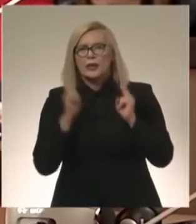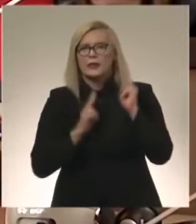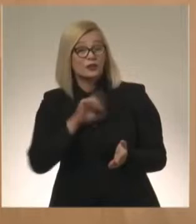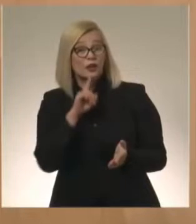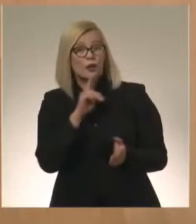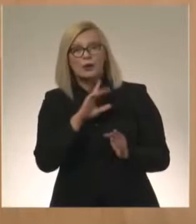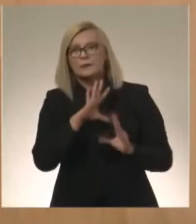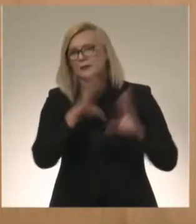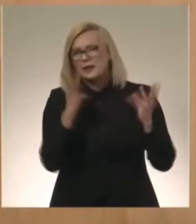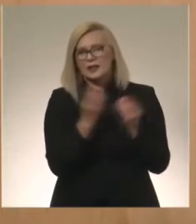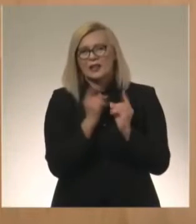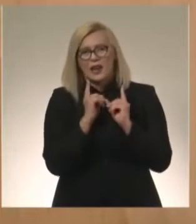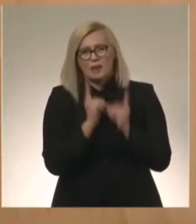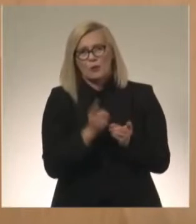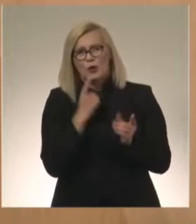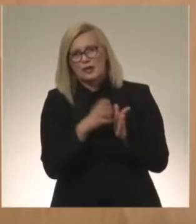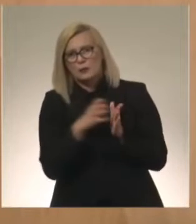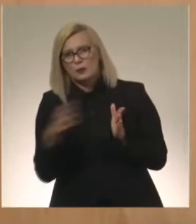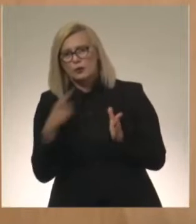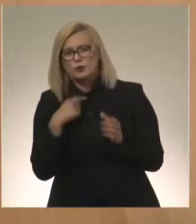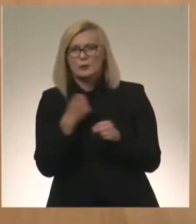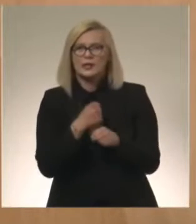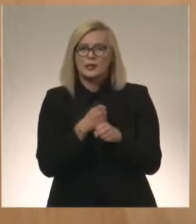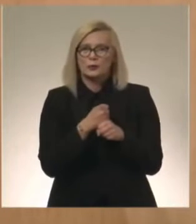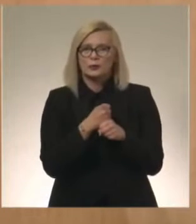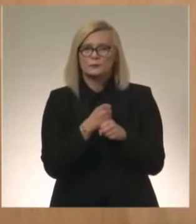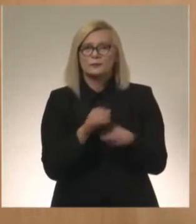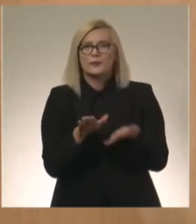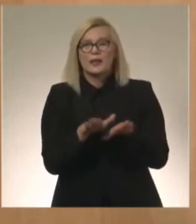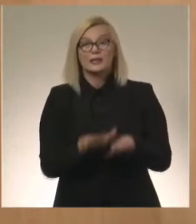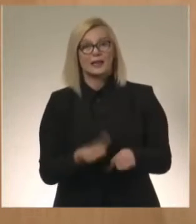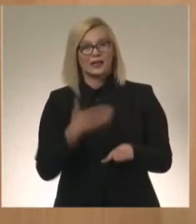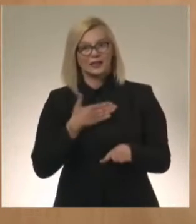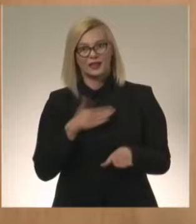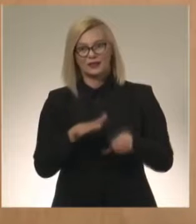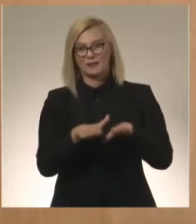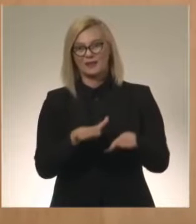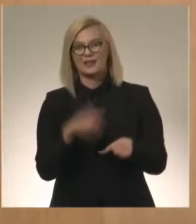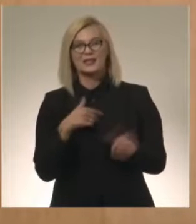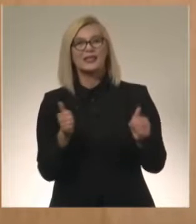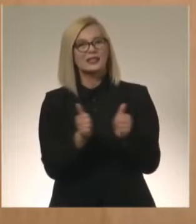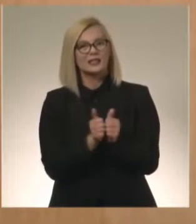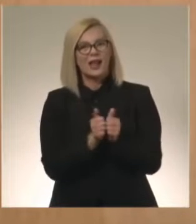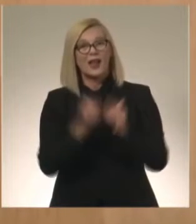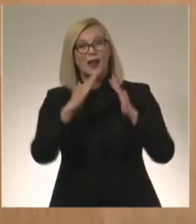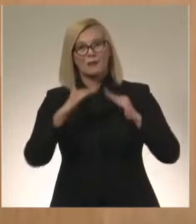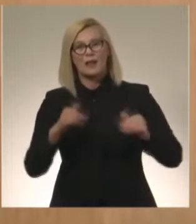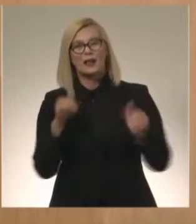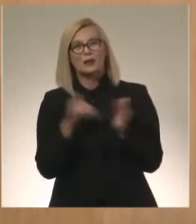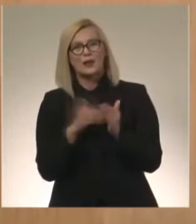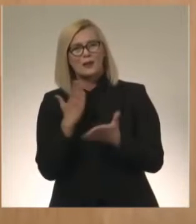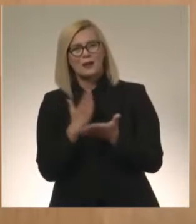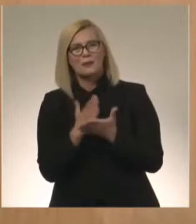shpejt. Shpresoj që do ta bëjmë këtë sa më shpejt. Raporti jon është përmirësuar shumë në 3 muajt e fundit. Kemi folur shumë,